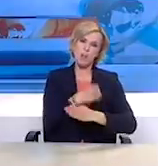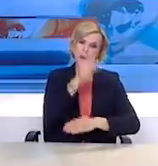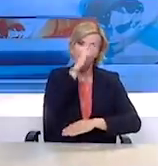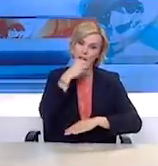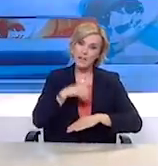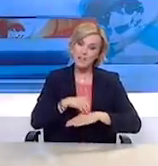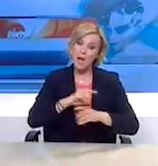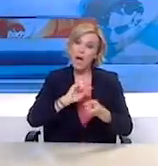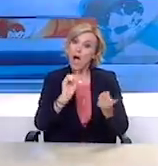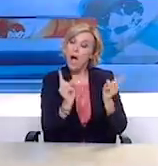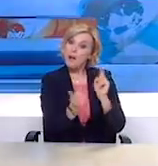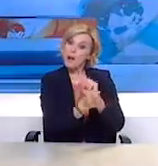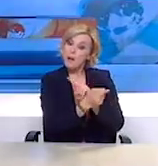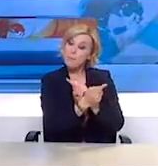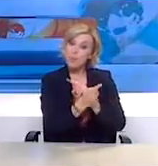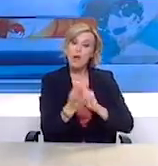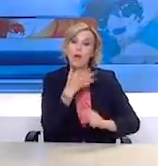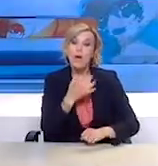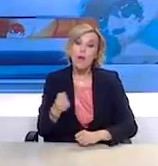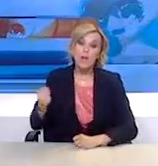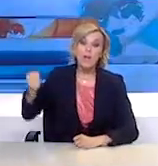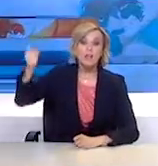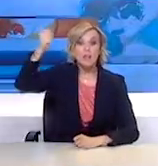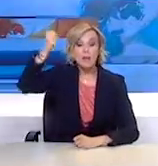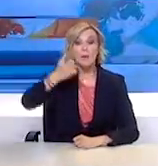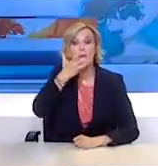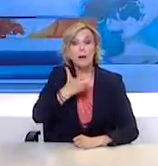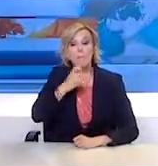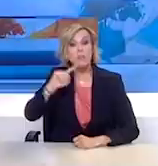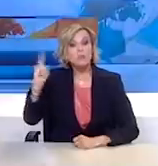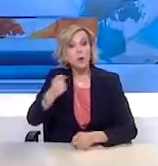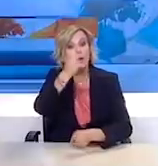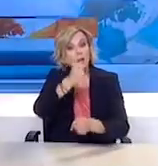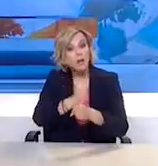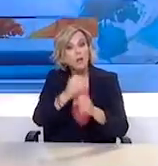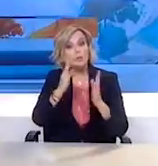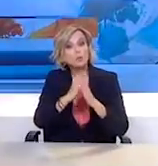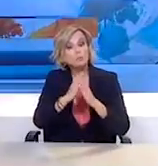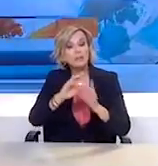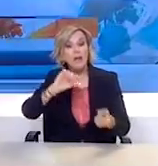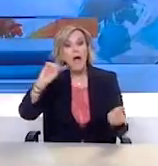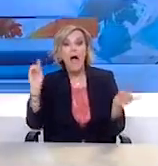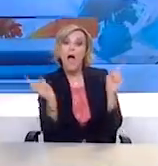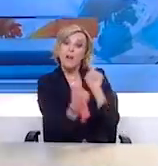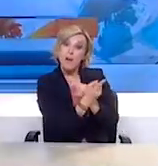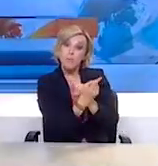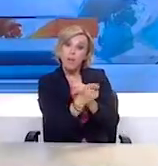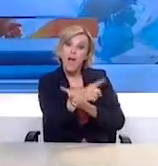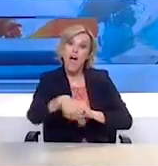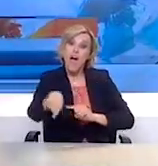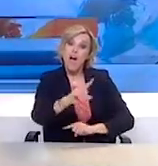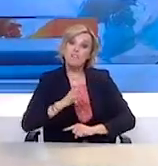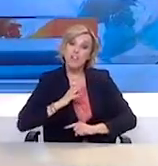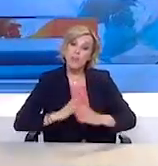μας, που με περισσή ευθύνη, συνέπεια, ανυφαλιότητα, ψυχραιμία μας συστήνουν και μας προτρέπουν